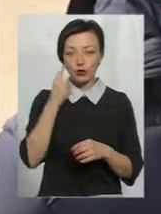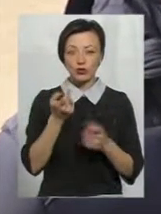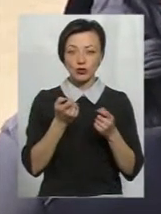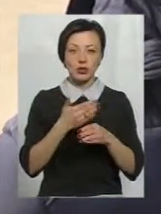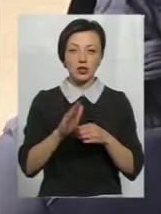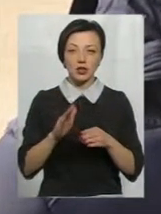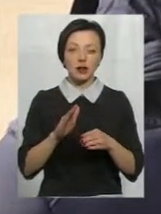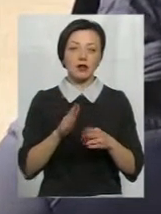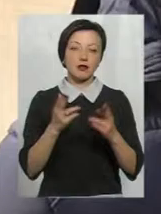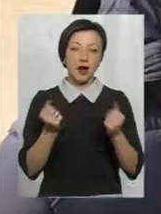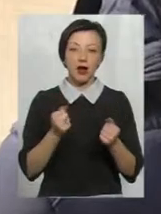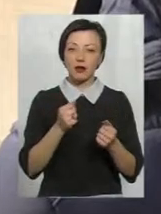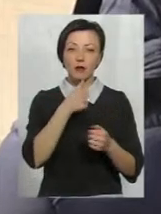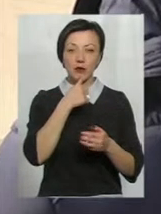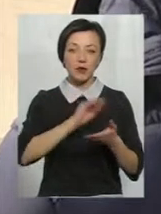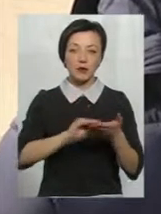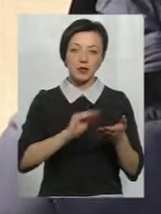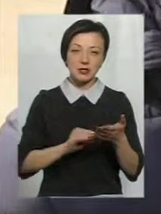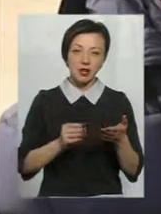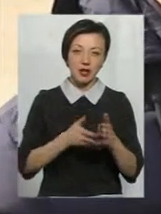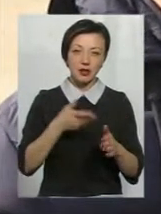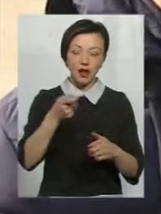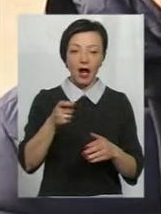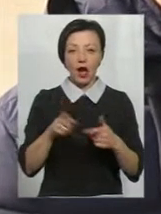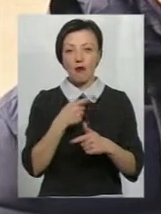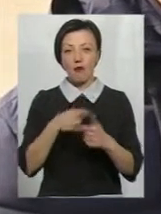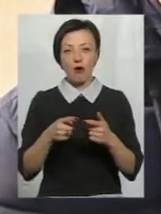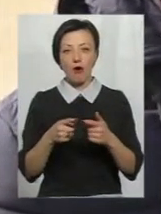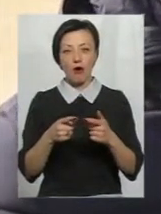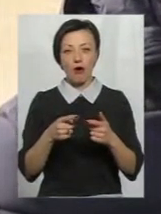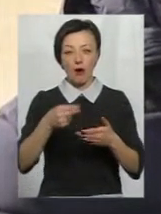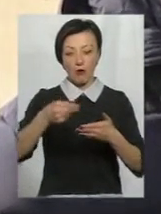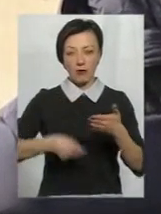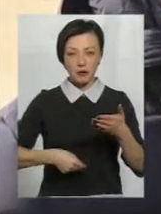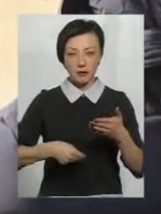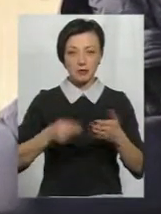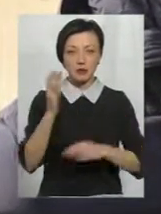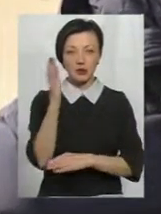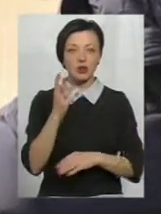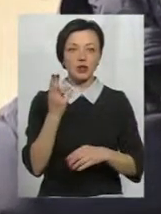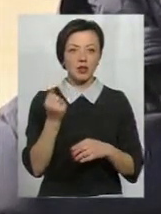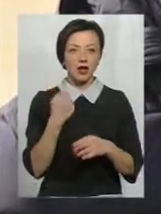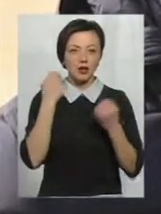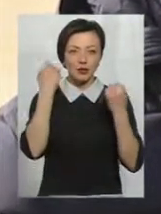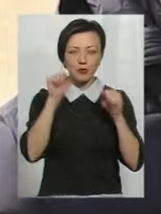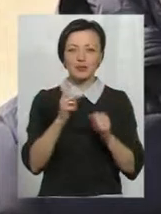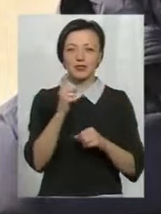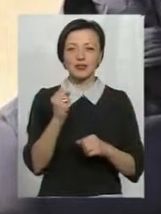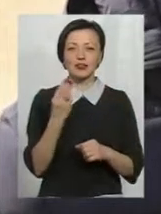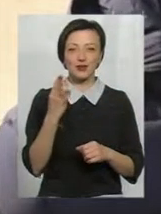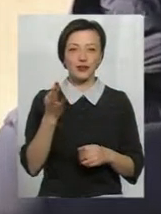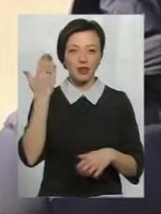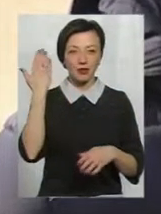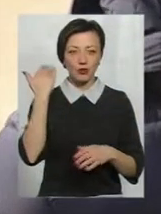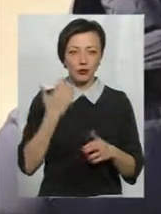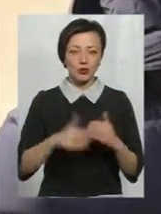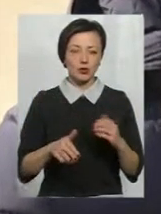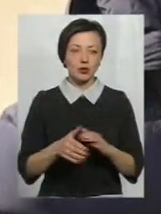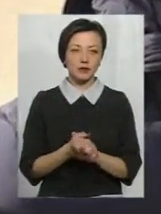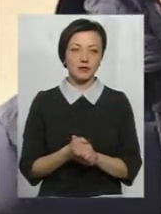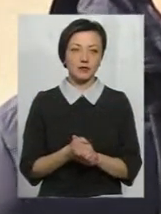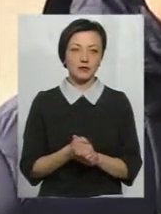не пробували написати петицію чи голосували за якусь з тих, що є? За що-то голосував, але не пам'ятаю за що. Давно вже. Ну,